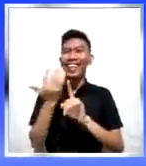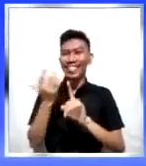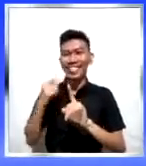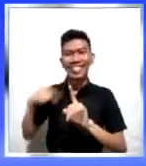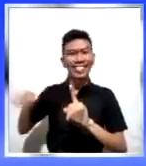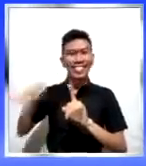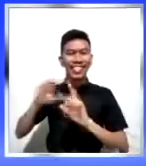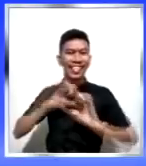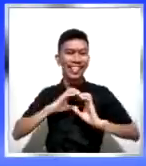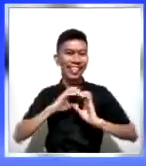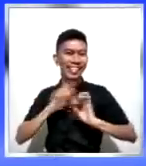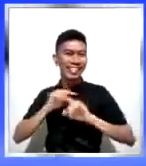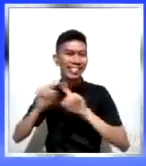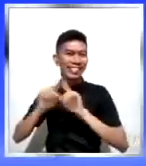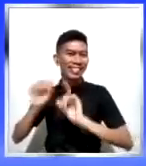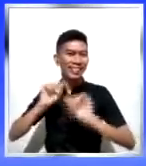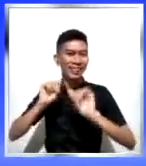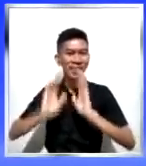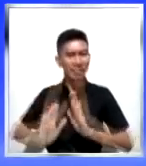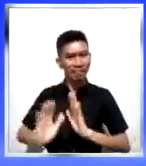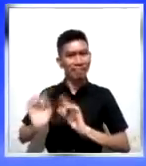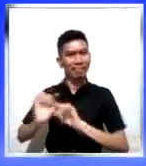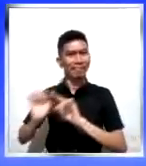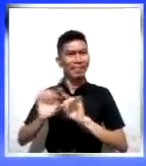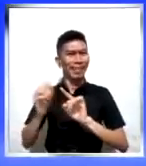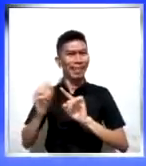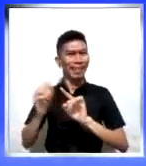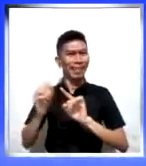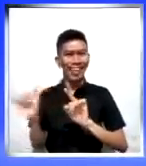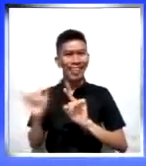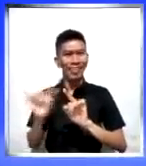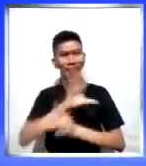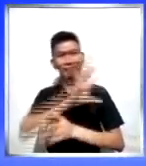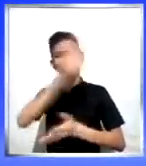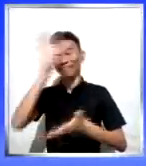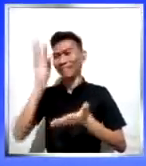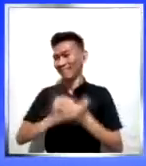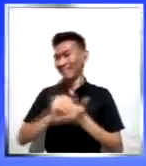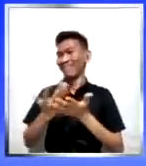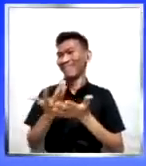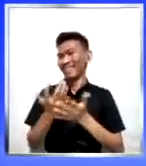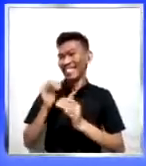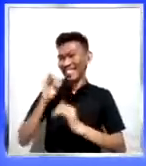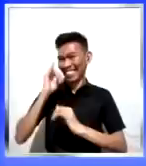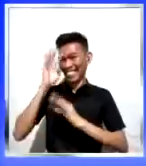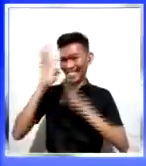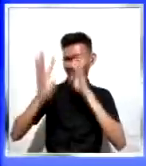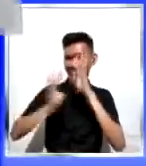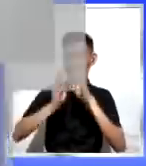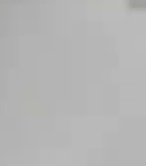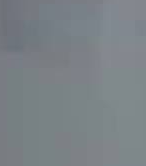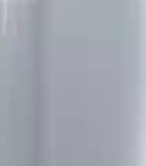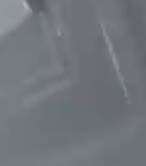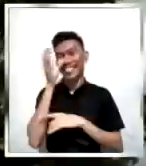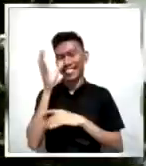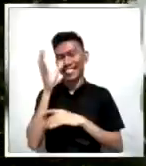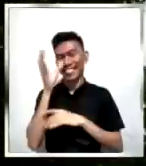at personality, hindi rin nagpauli sa tinatawag na avatar craze. Sila'y tinutukan ni Oscar Hoyda.